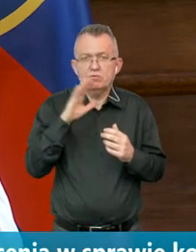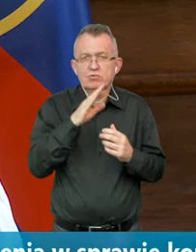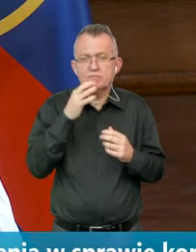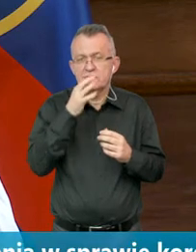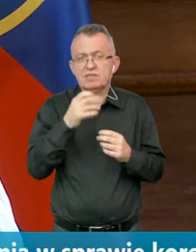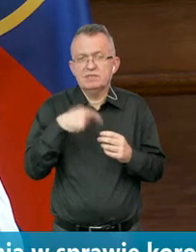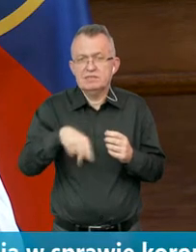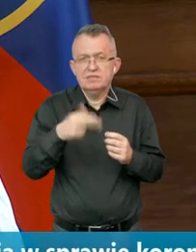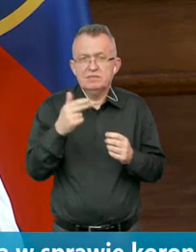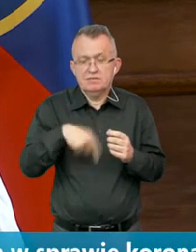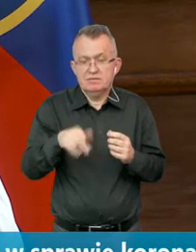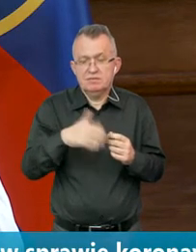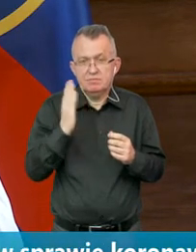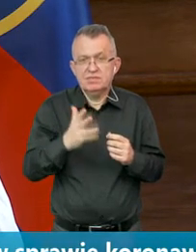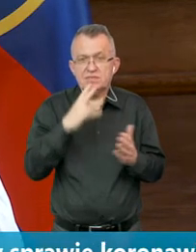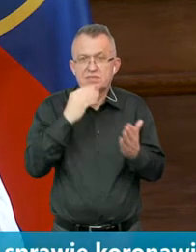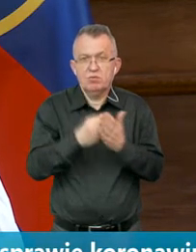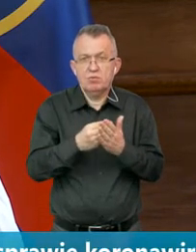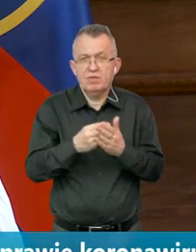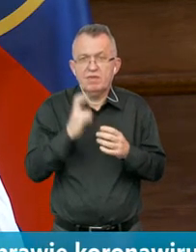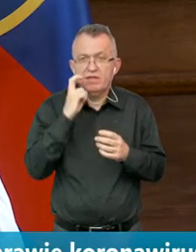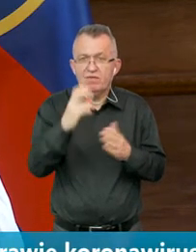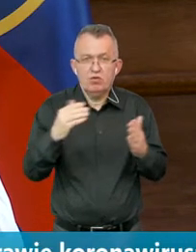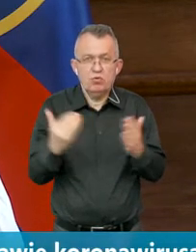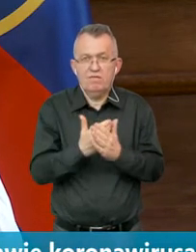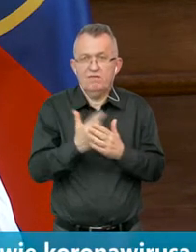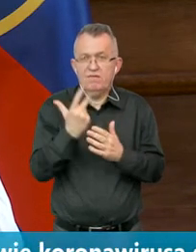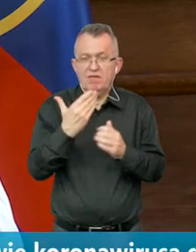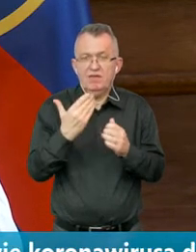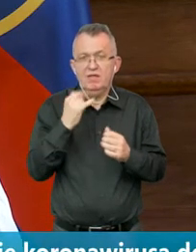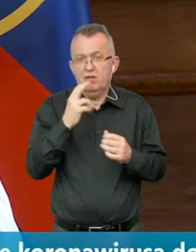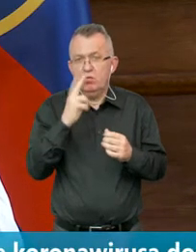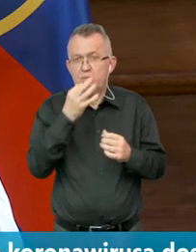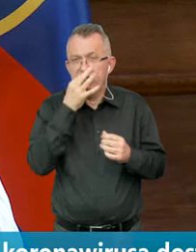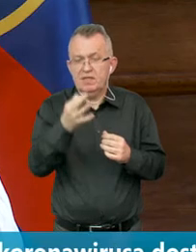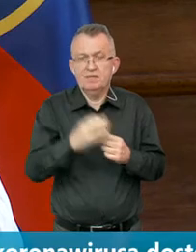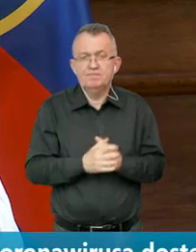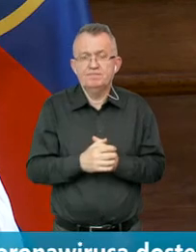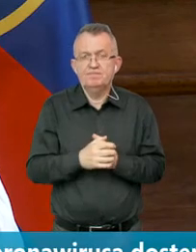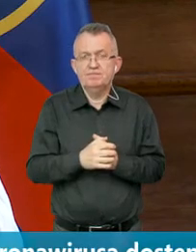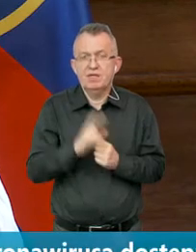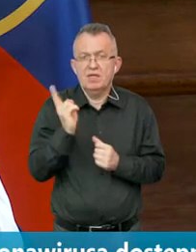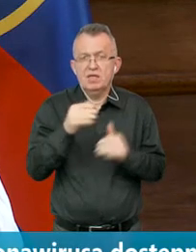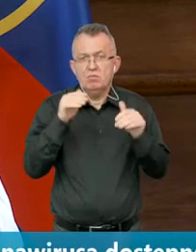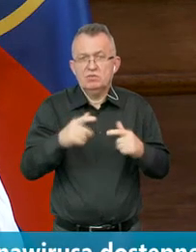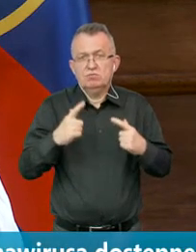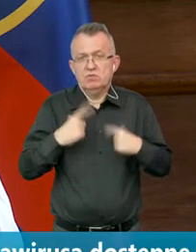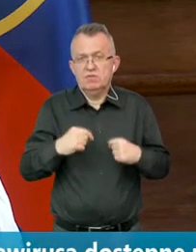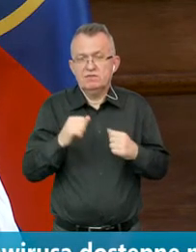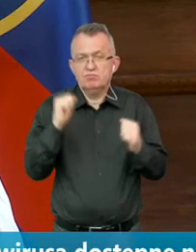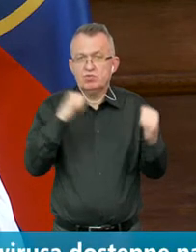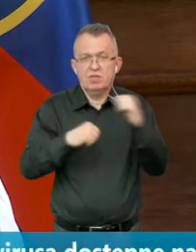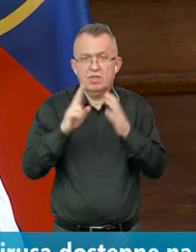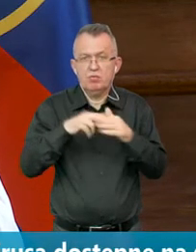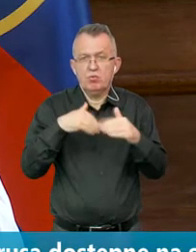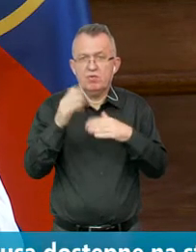najbliższym czasie miasto planuje zakup pełni niskopodłogowych nowych tramwajów w większej ilości? I drugie pytanie. Kiedy można się spodziewać przetargu na budowę